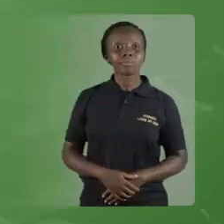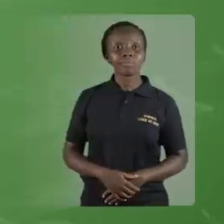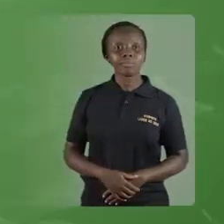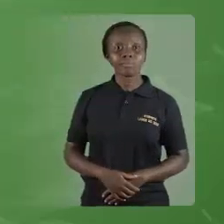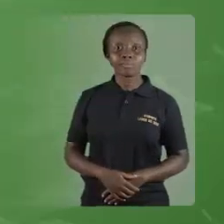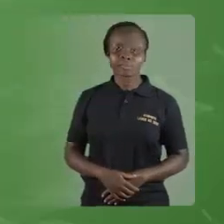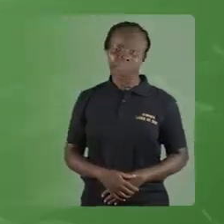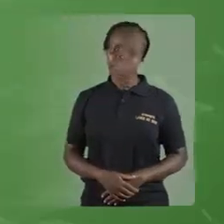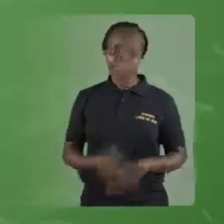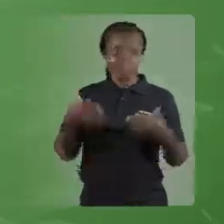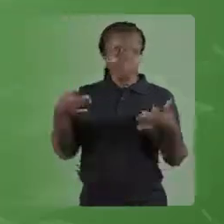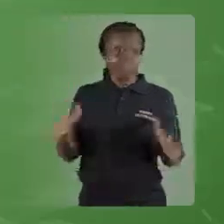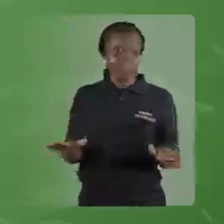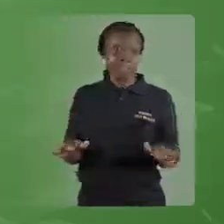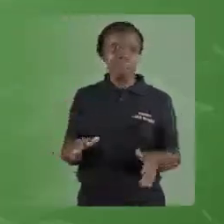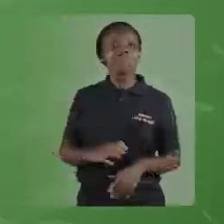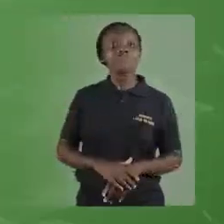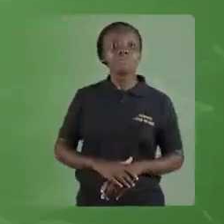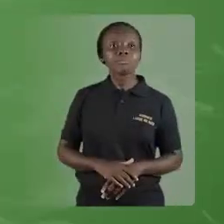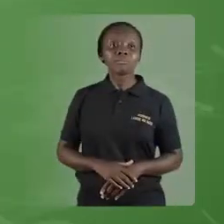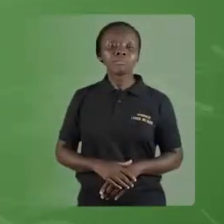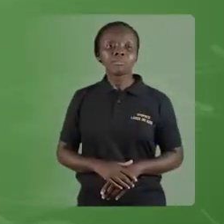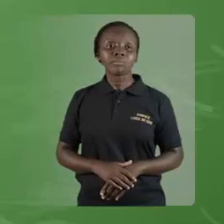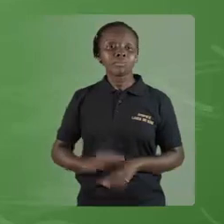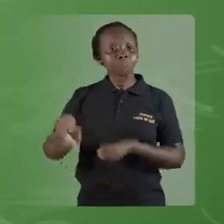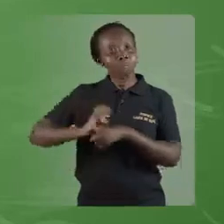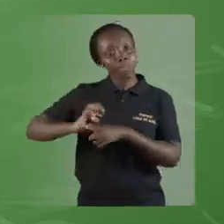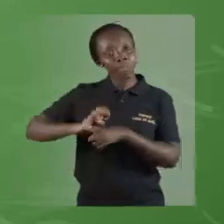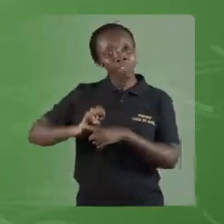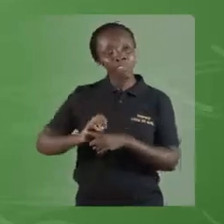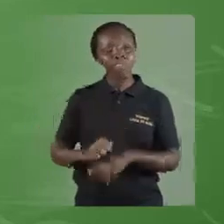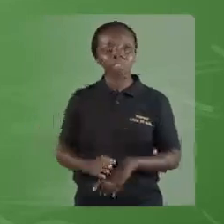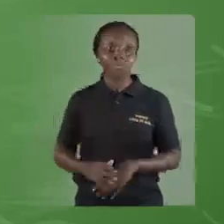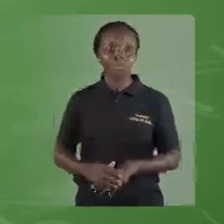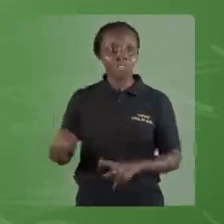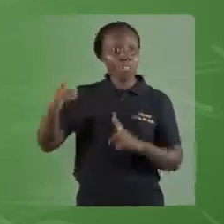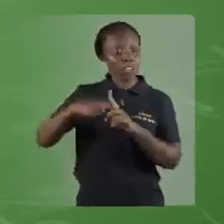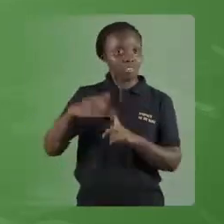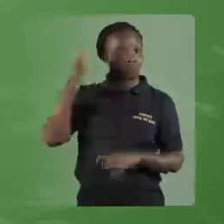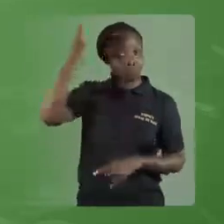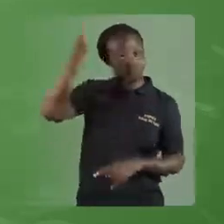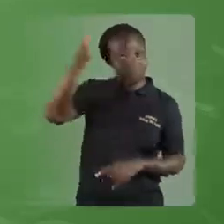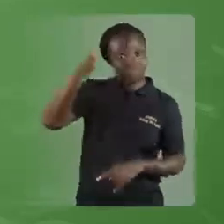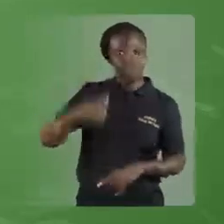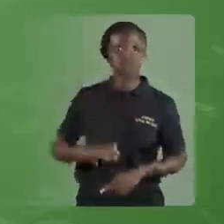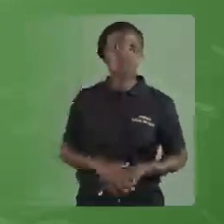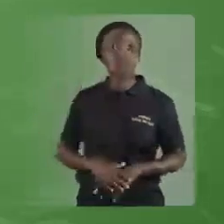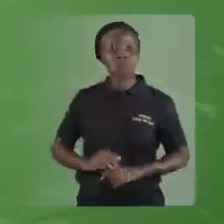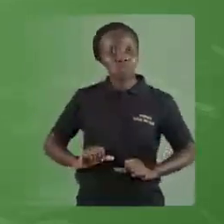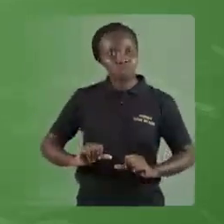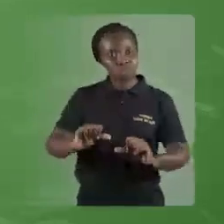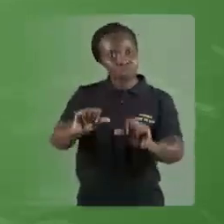Ainsi prend fin notre première situation d'évaluation. On se retrouvera pour